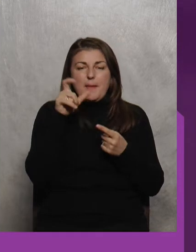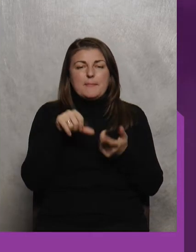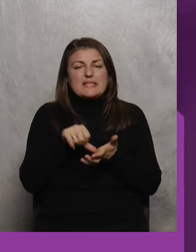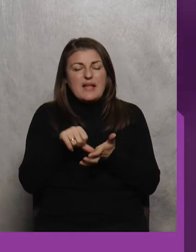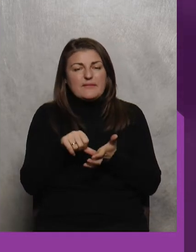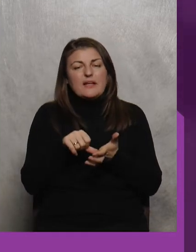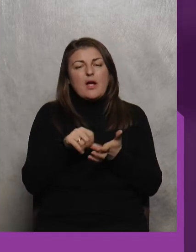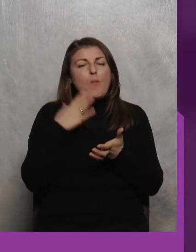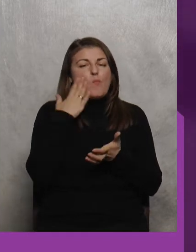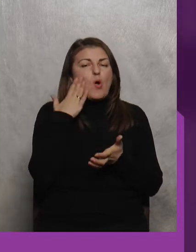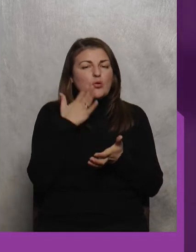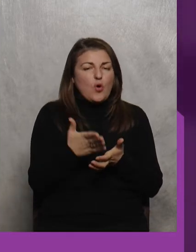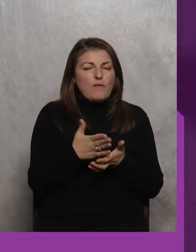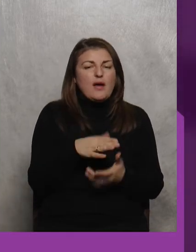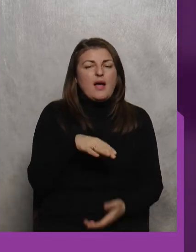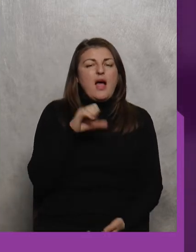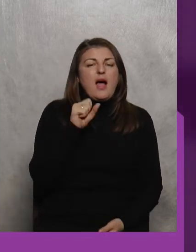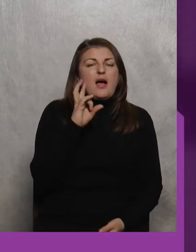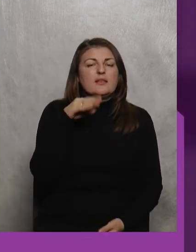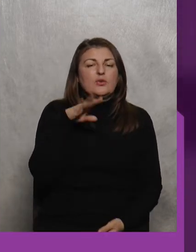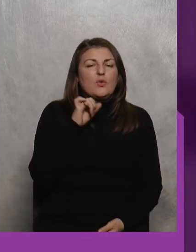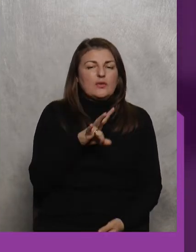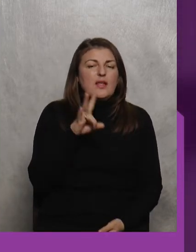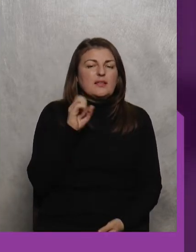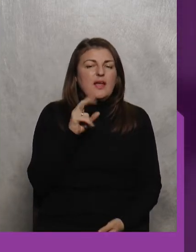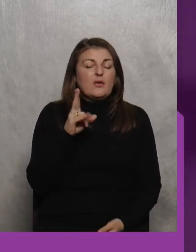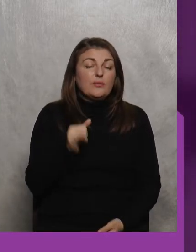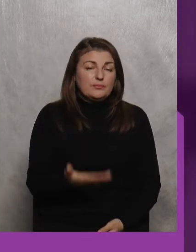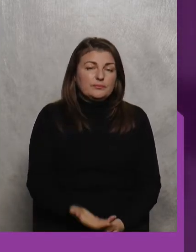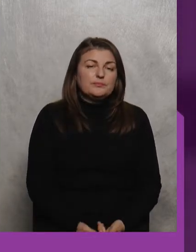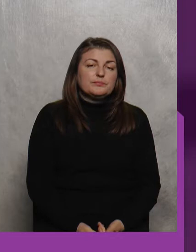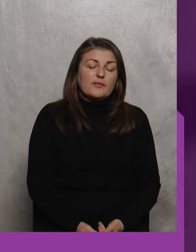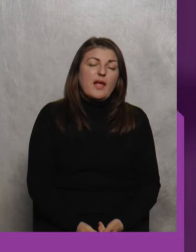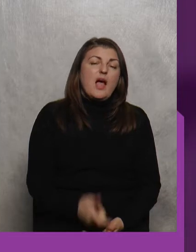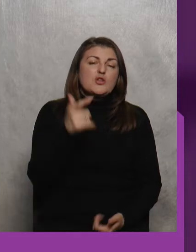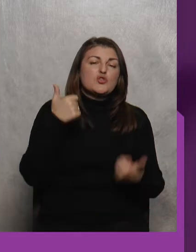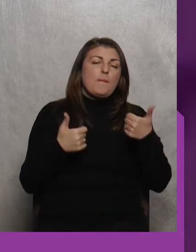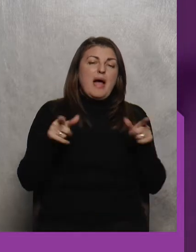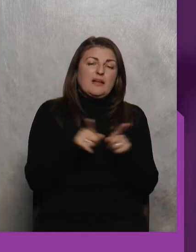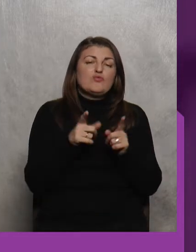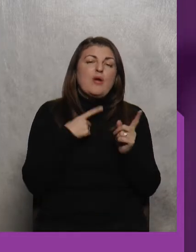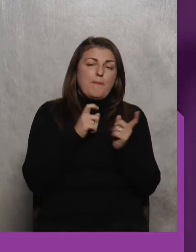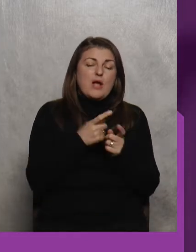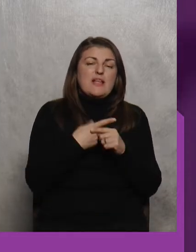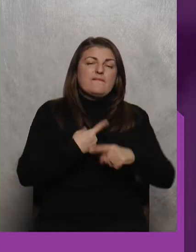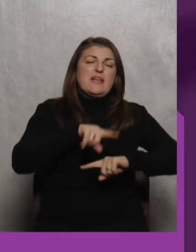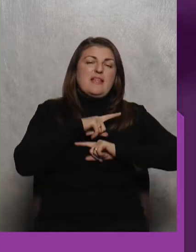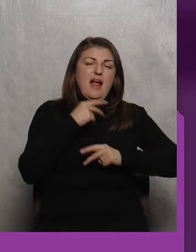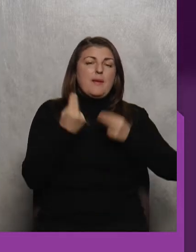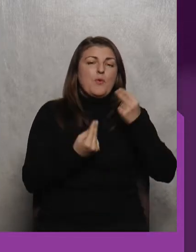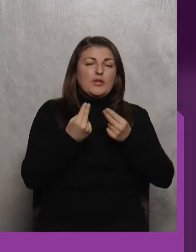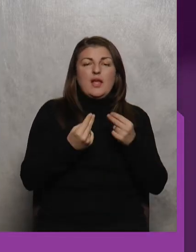представник Молдови Антон Наку. Антон Наку. Суперники вже боролися, це вже фінальний